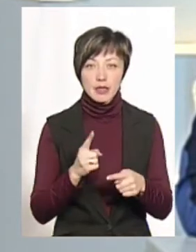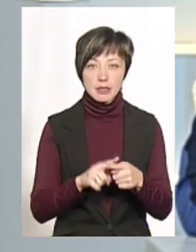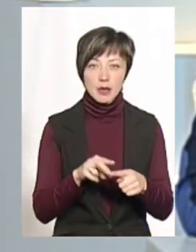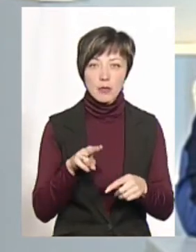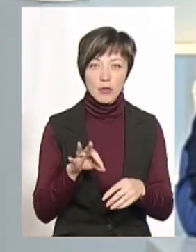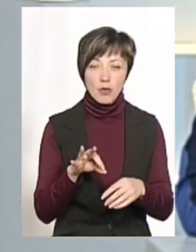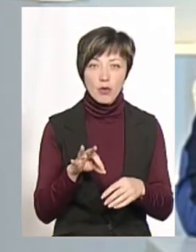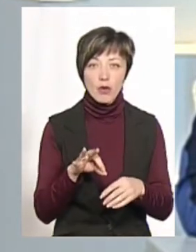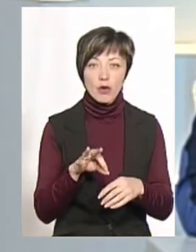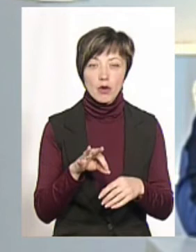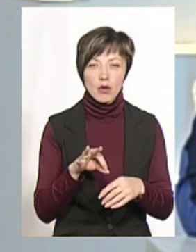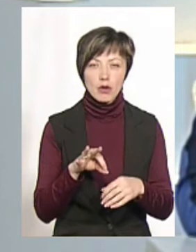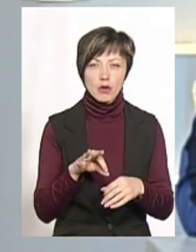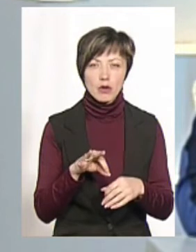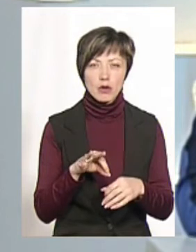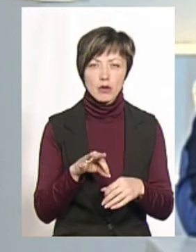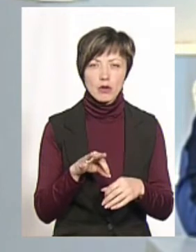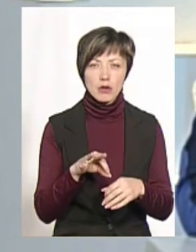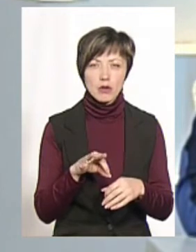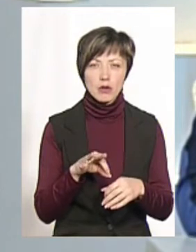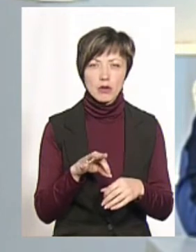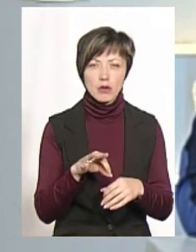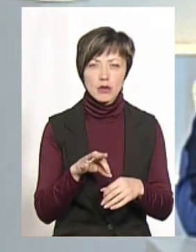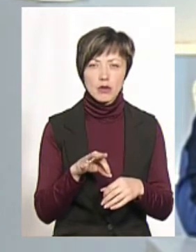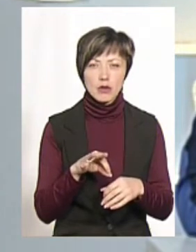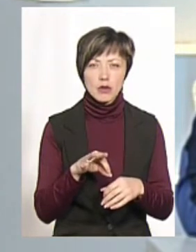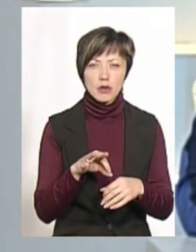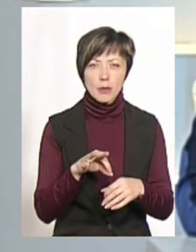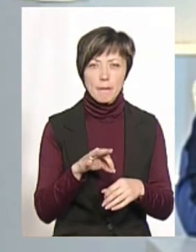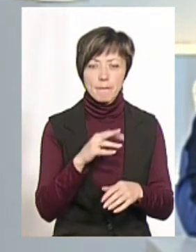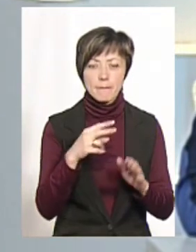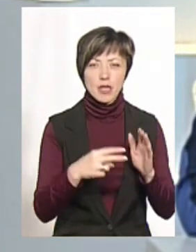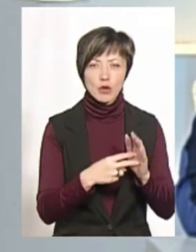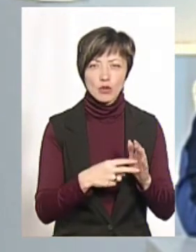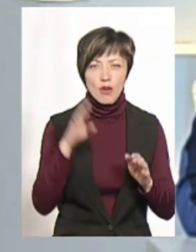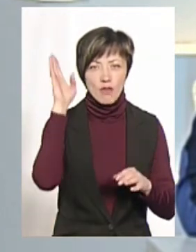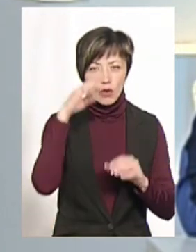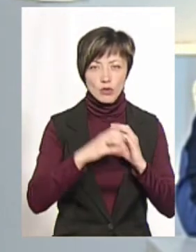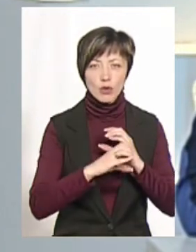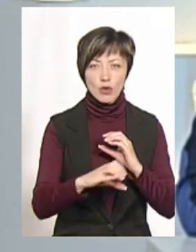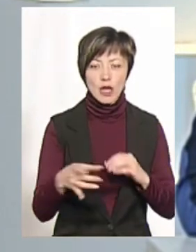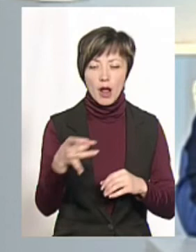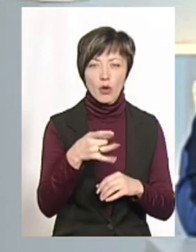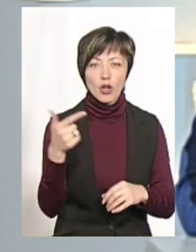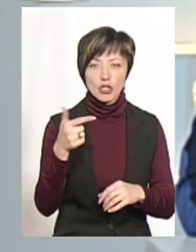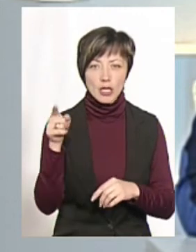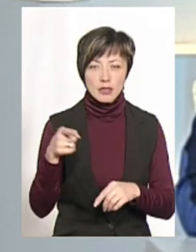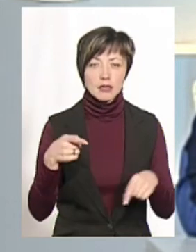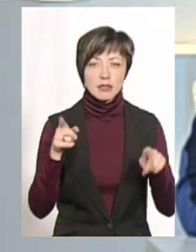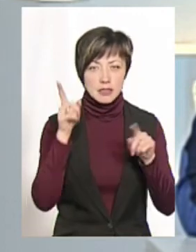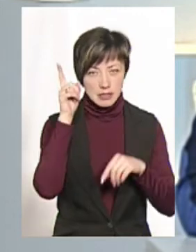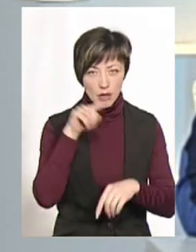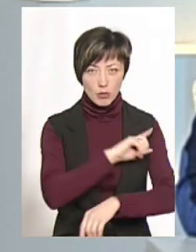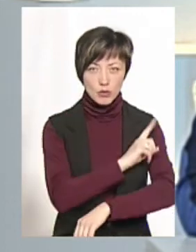по підключенню до Жмеренецького водогону мікрорайону Гречани. Я знаю, що там якби